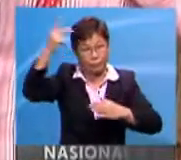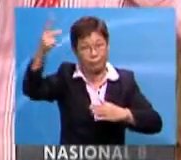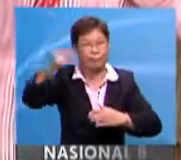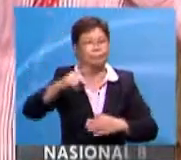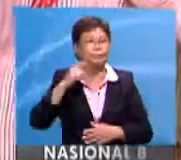insya-allah